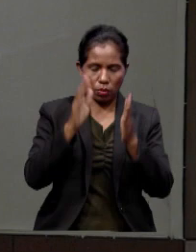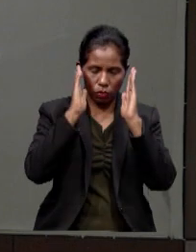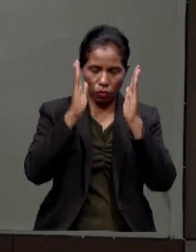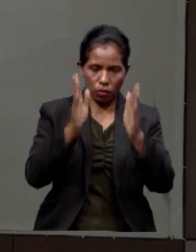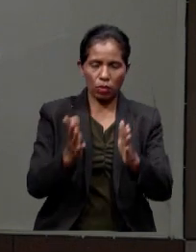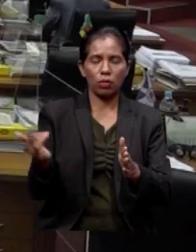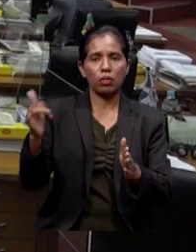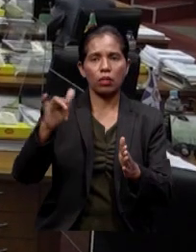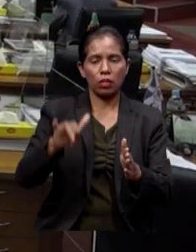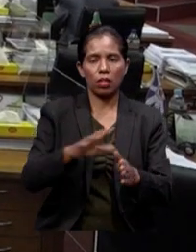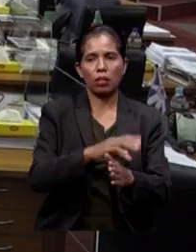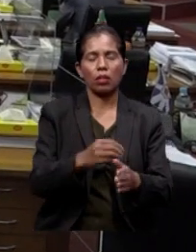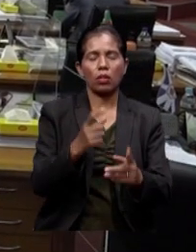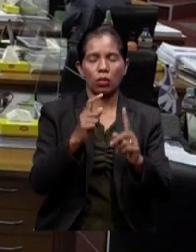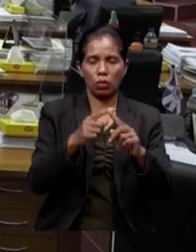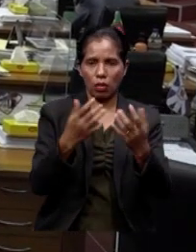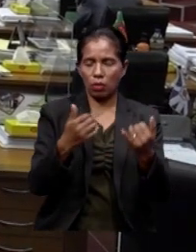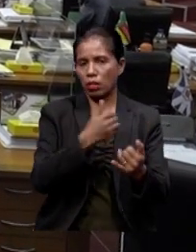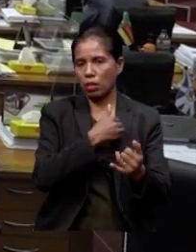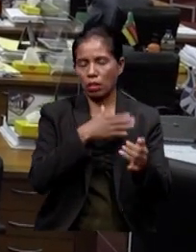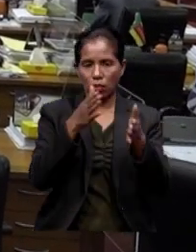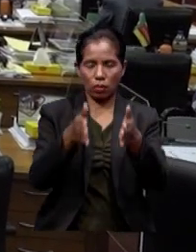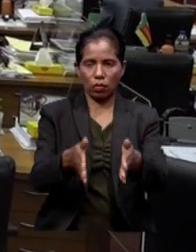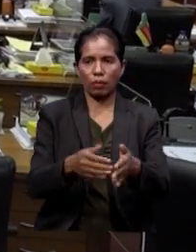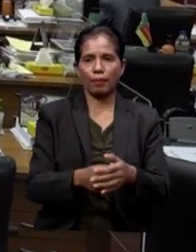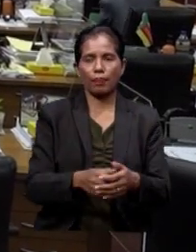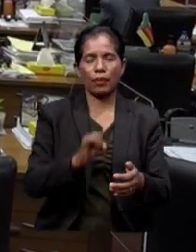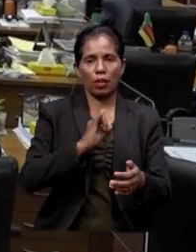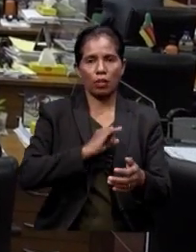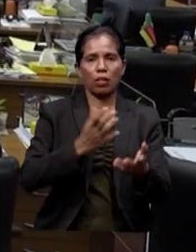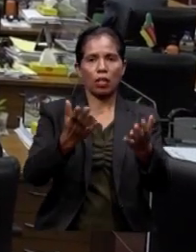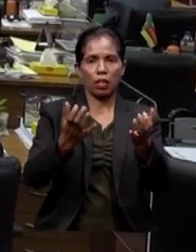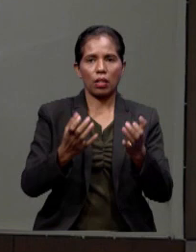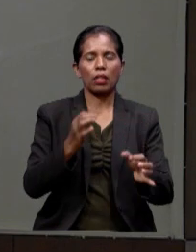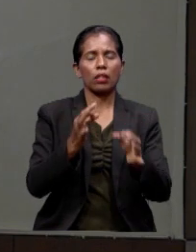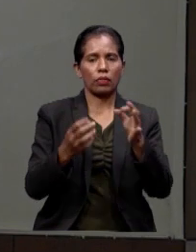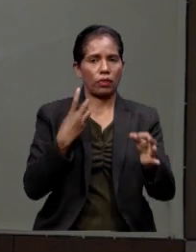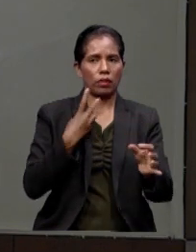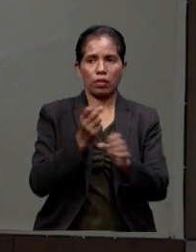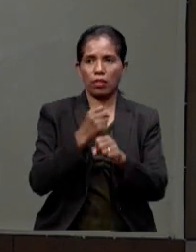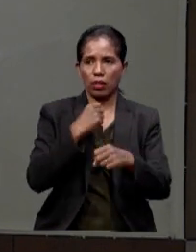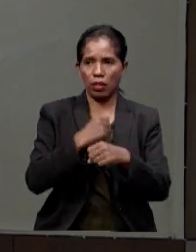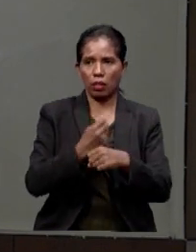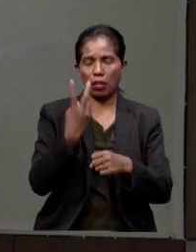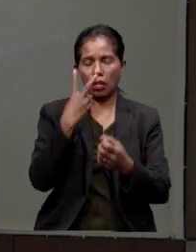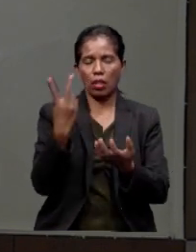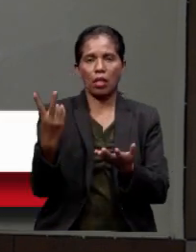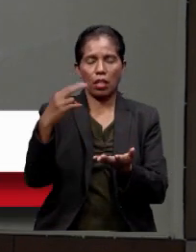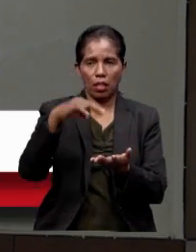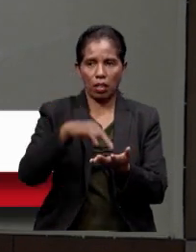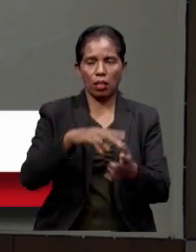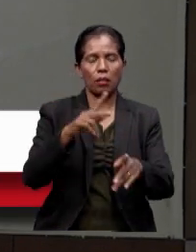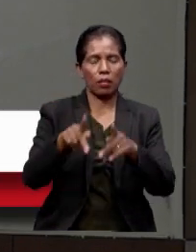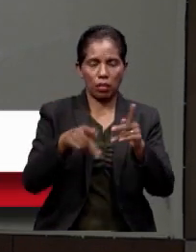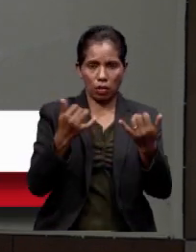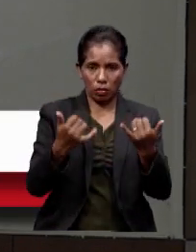mortais sirenebe, mactu agora se dá o calot. A minha intenção é se itahalo reconciliação o EMA sirenebe maxe